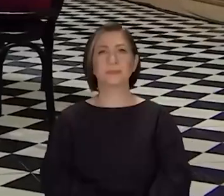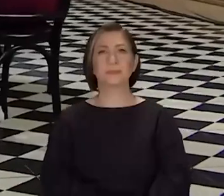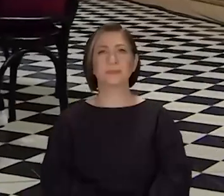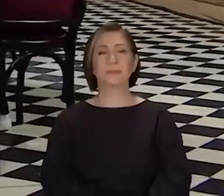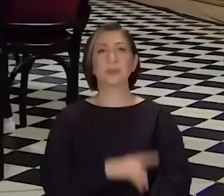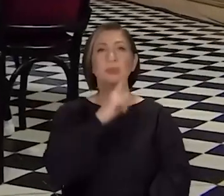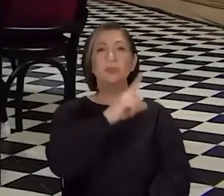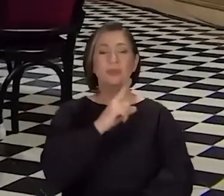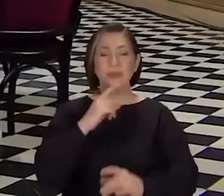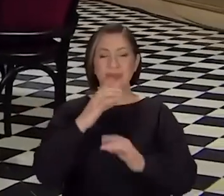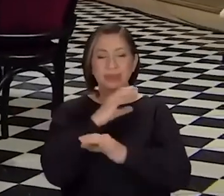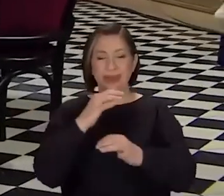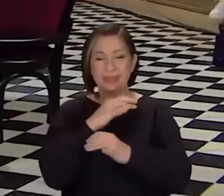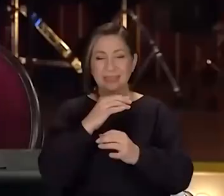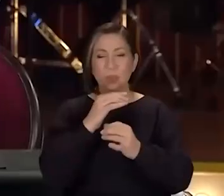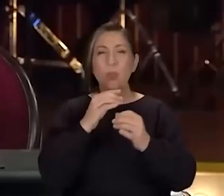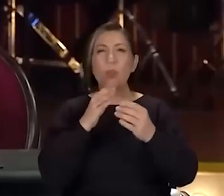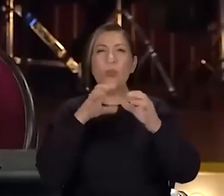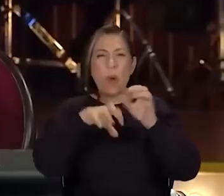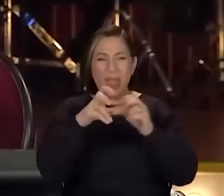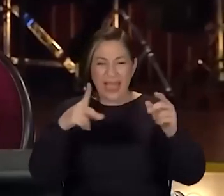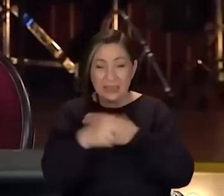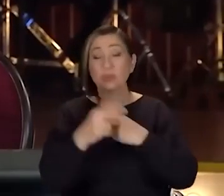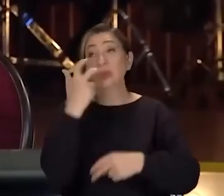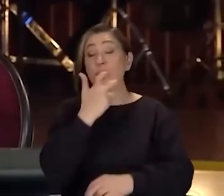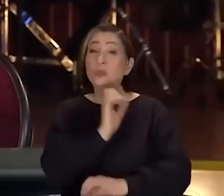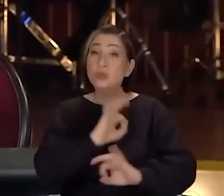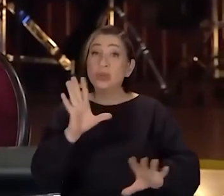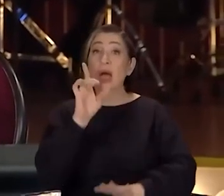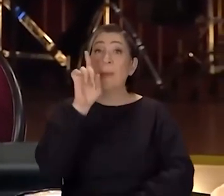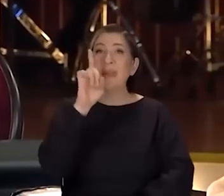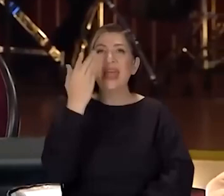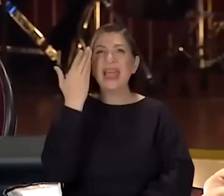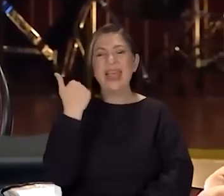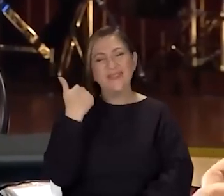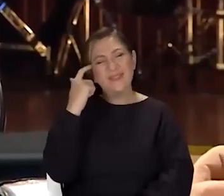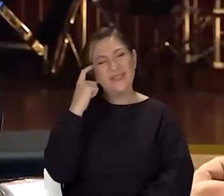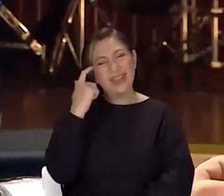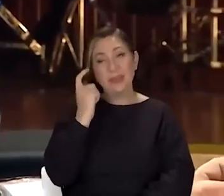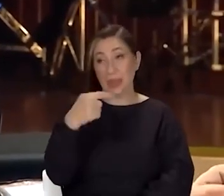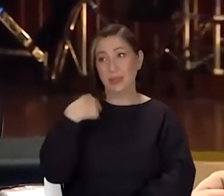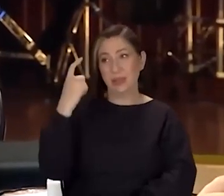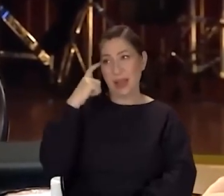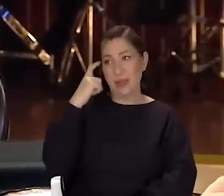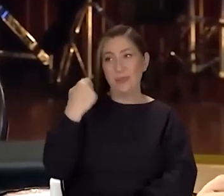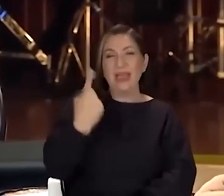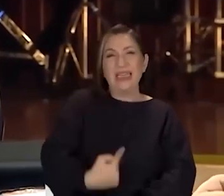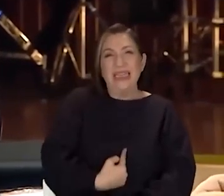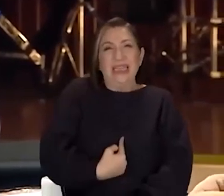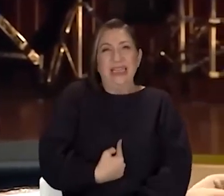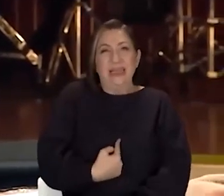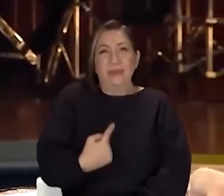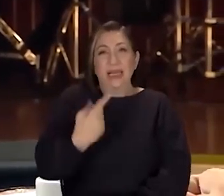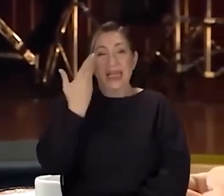Şu Taksim bölümünde kestim ki şarkı çok güzel. Teşekkür tabii ederim. Ki. Sağ olun. Yalnız bir izlenimi mi yani seni tanıdığımdan beri hissettiğim bir